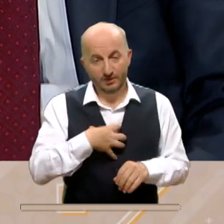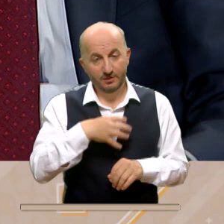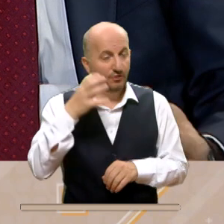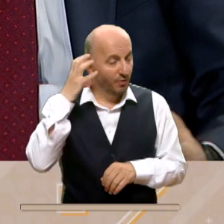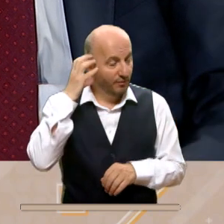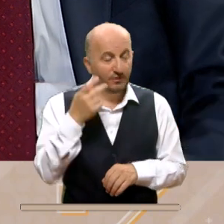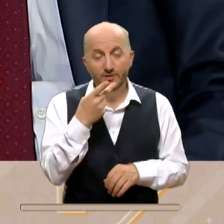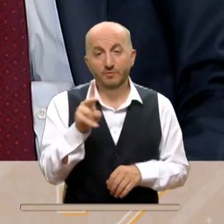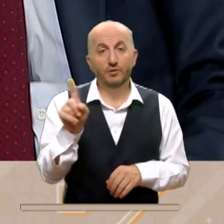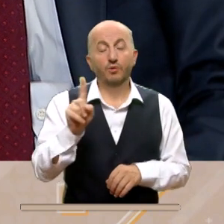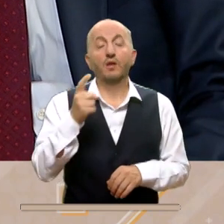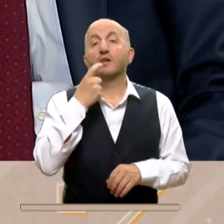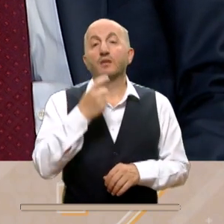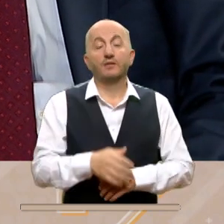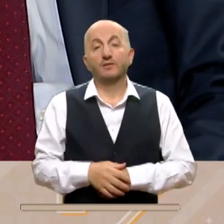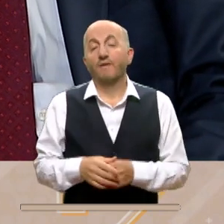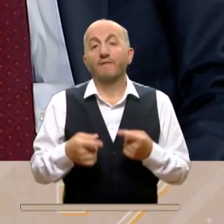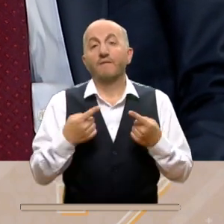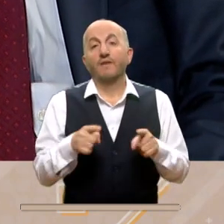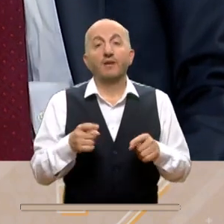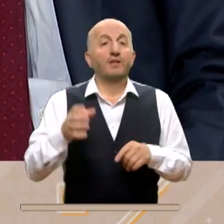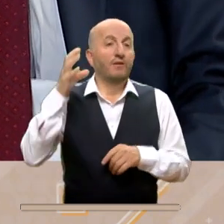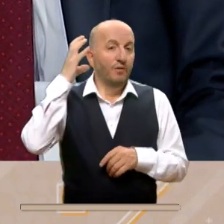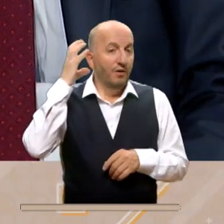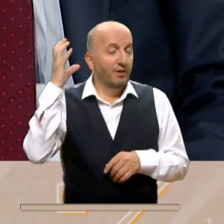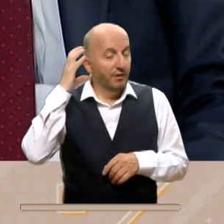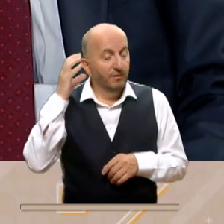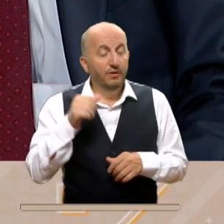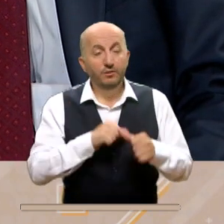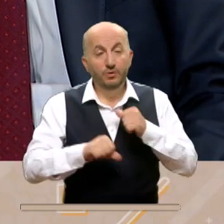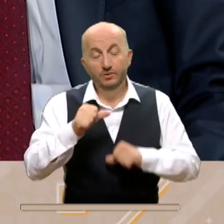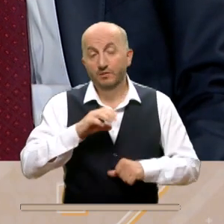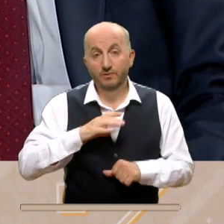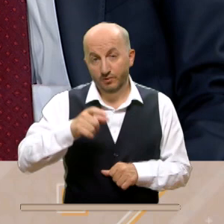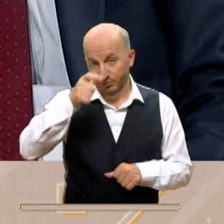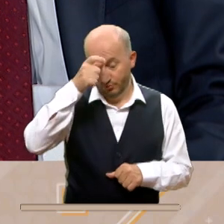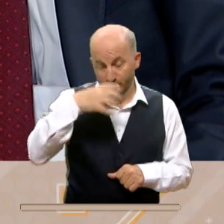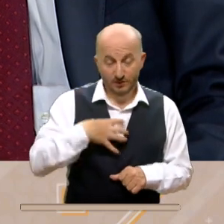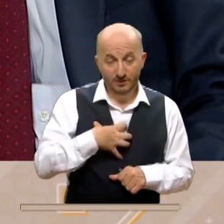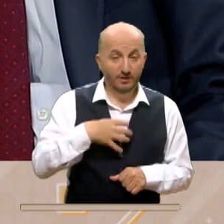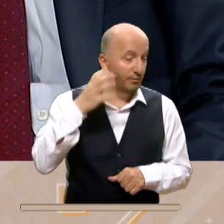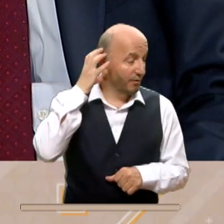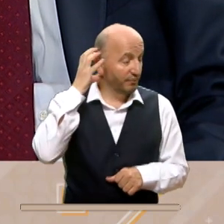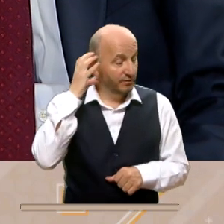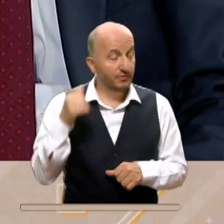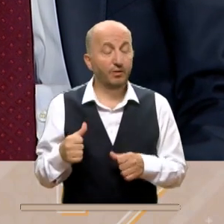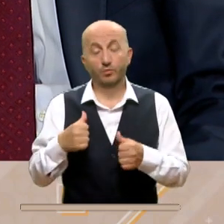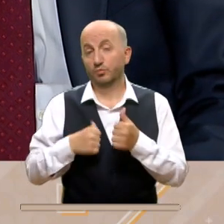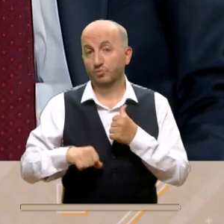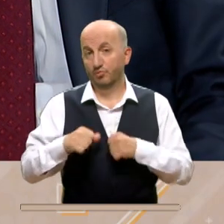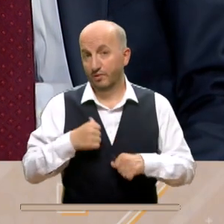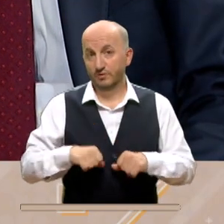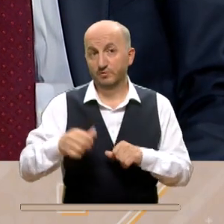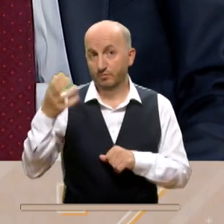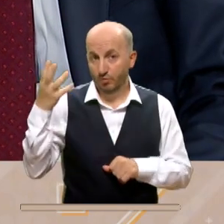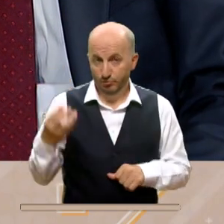2010 yılında efendim farklı vakıfların üniversiteleri var. Türkiye Diyanet Vakfı'nın da bu